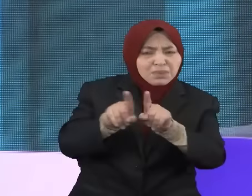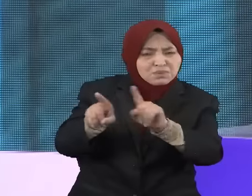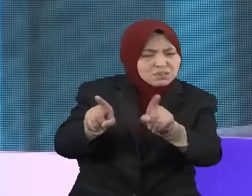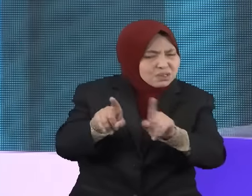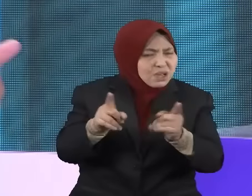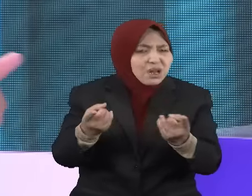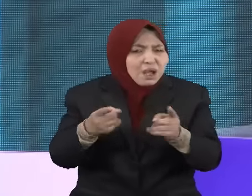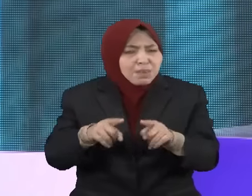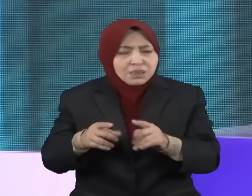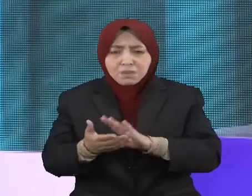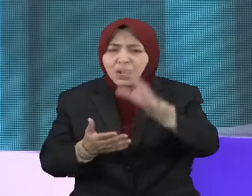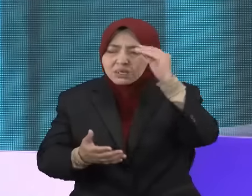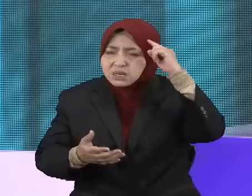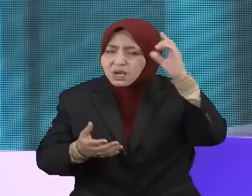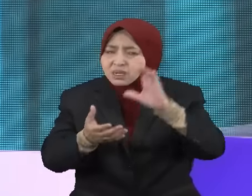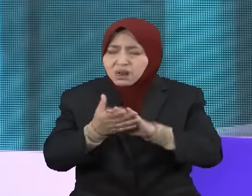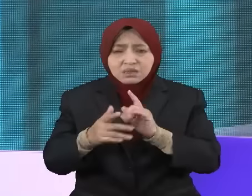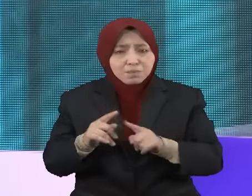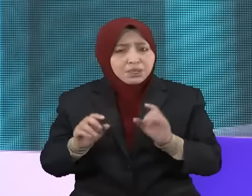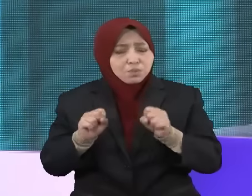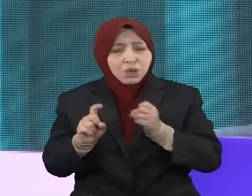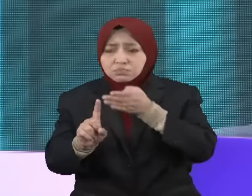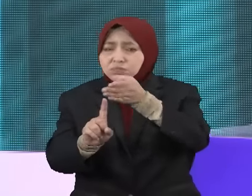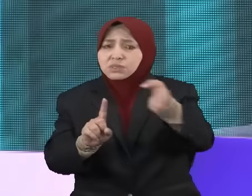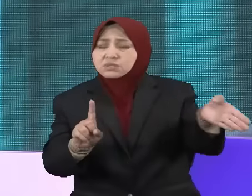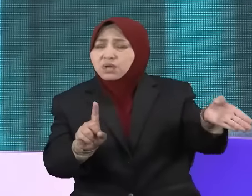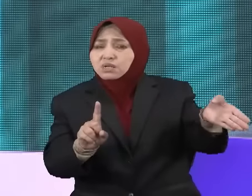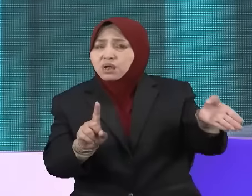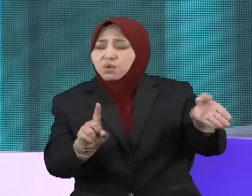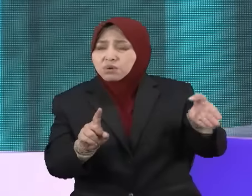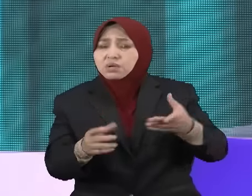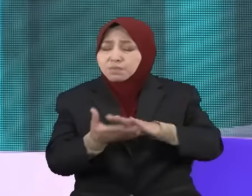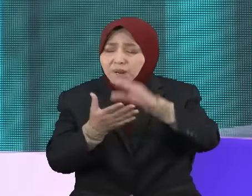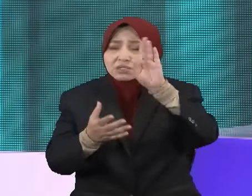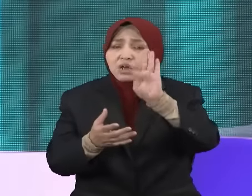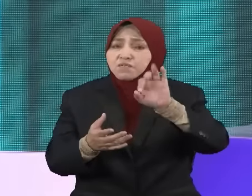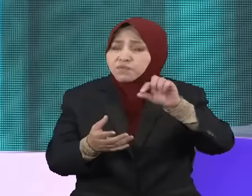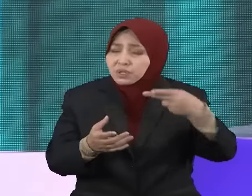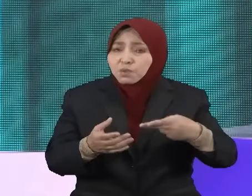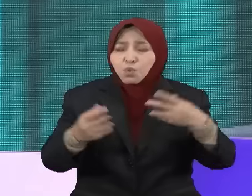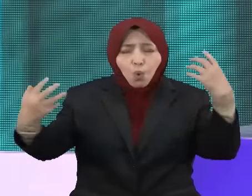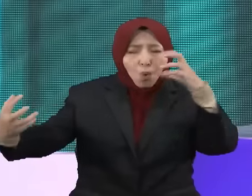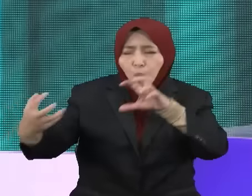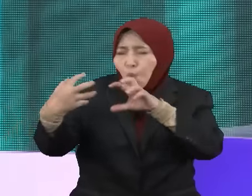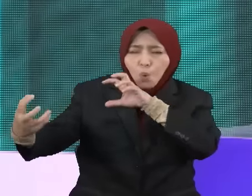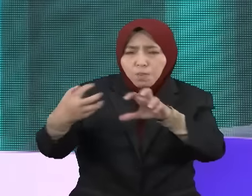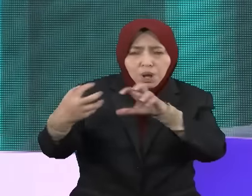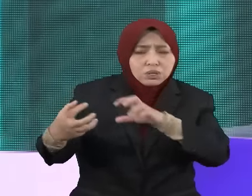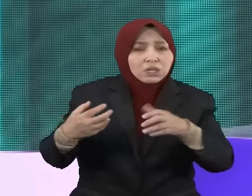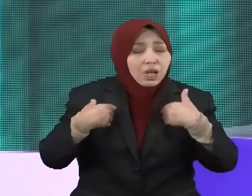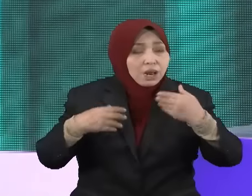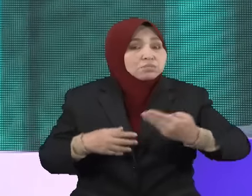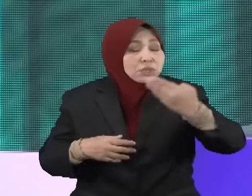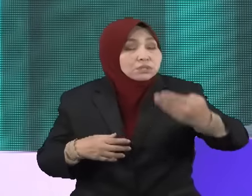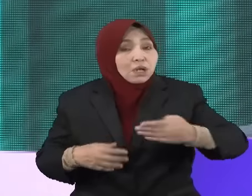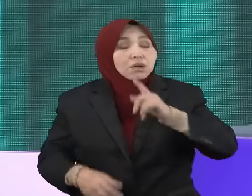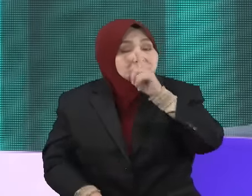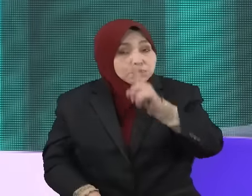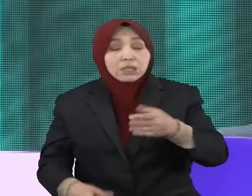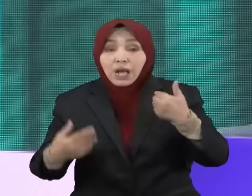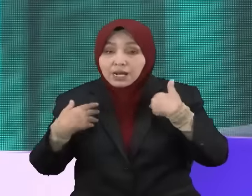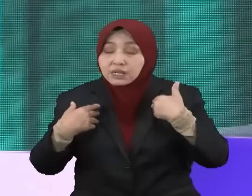apa? Dia belajar akidah tapi dia boleh menyesatkan orang. Dia belajar fiqah tapi dia boleh bergaduh, dan dah pernah dalam sejarah rupa-rupanya